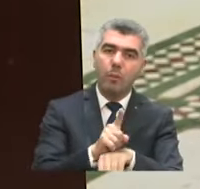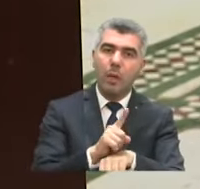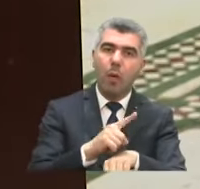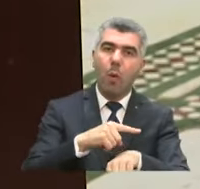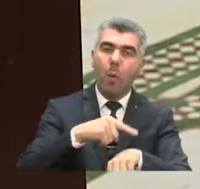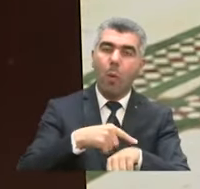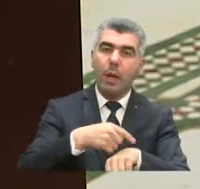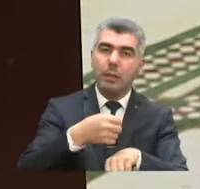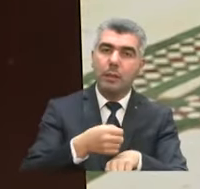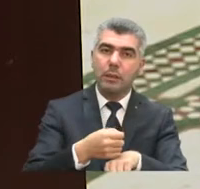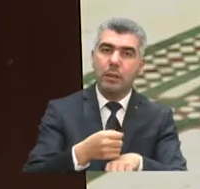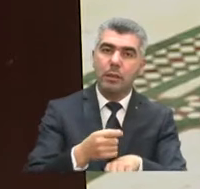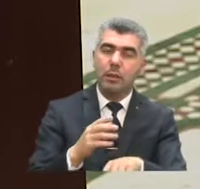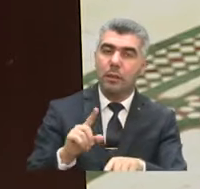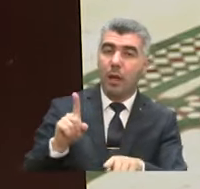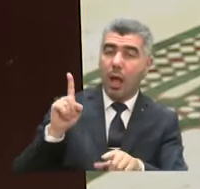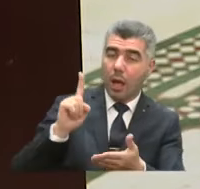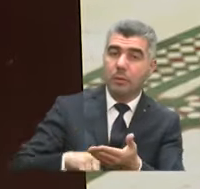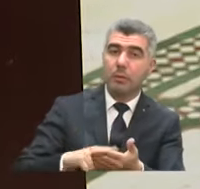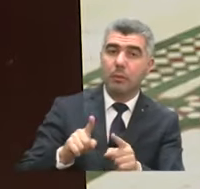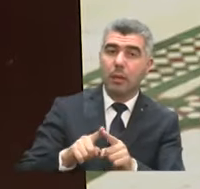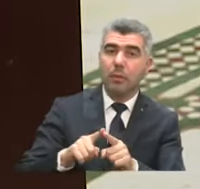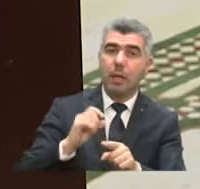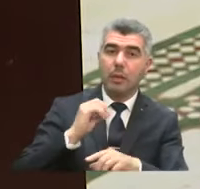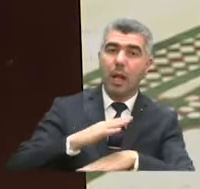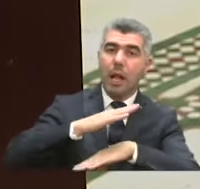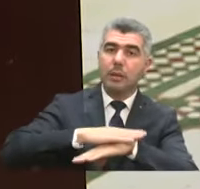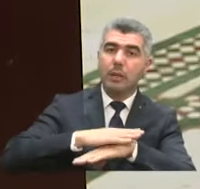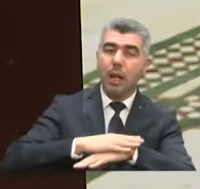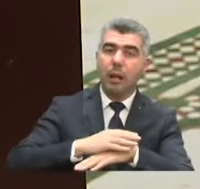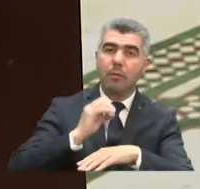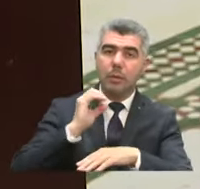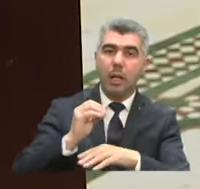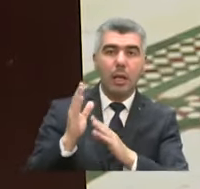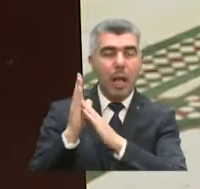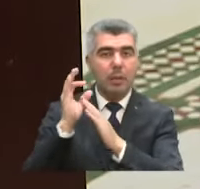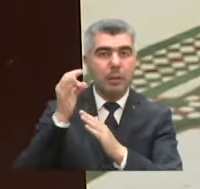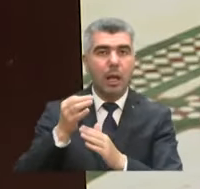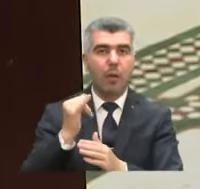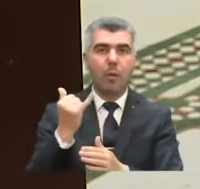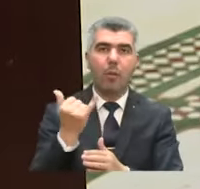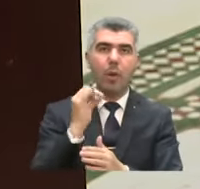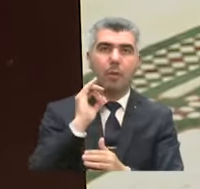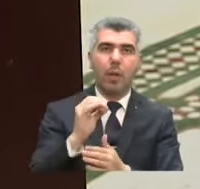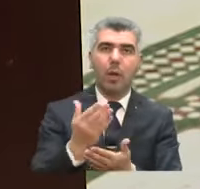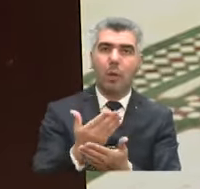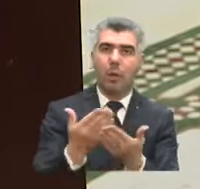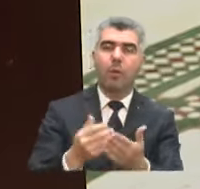السياقة، مع إلزام سائقي هذه المركبات على احترام مدة الراحة المنص عليها، حفاظا على السلامة ديال المسافرين.